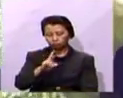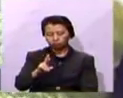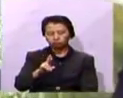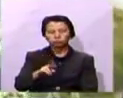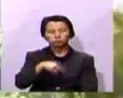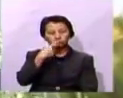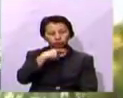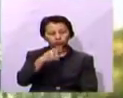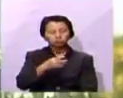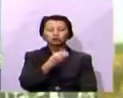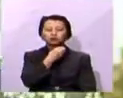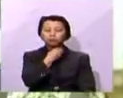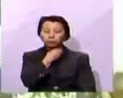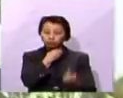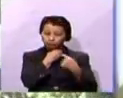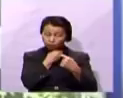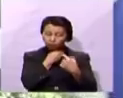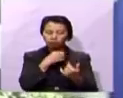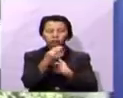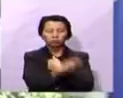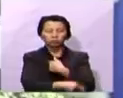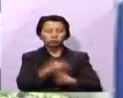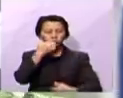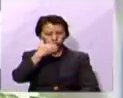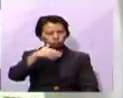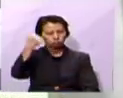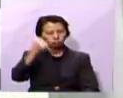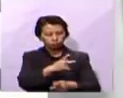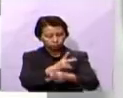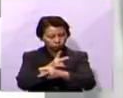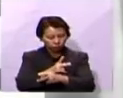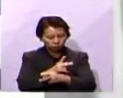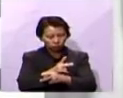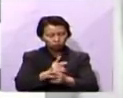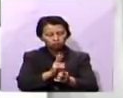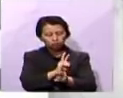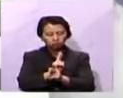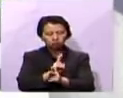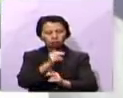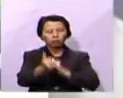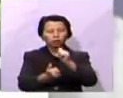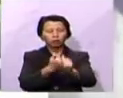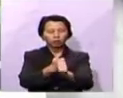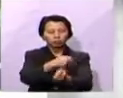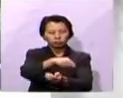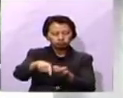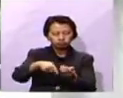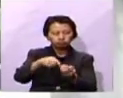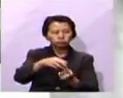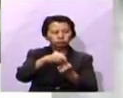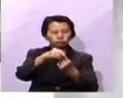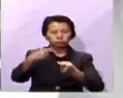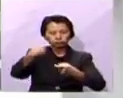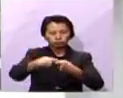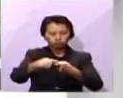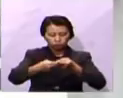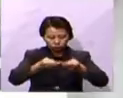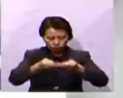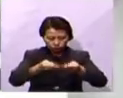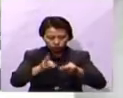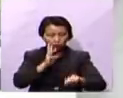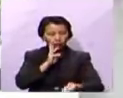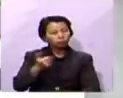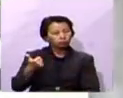Hamim berkata Perak merupakan antara negeri terbaik memelihara dan memulihara alam sekitar terutama berkaitan pengurusan air.